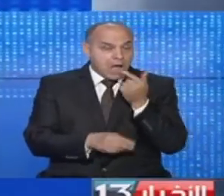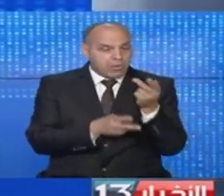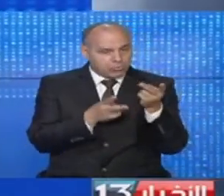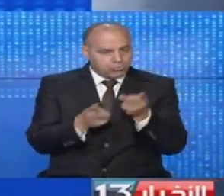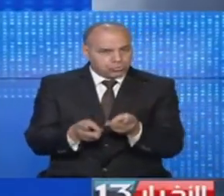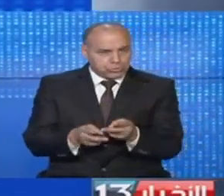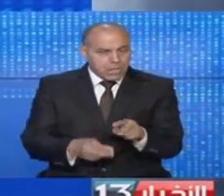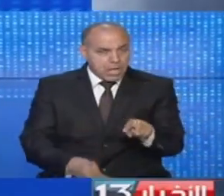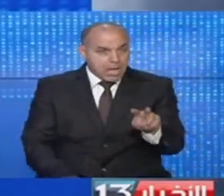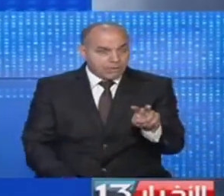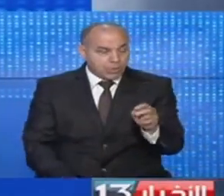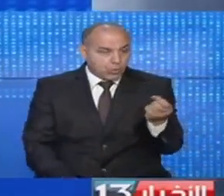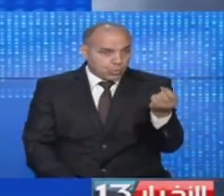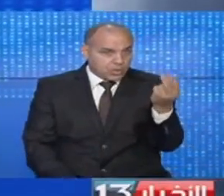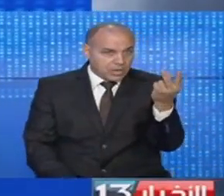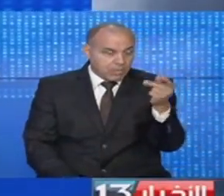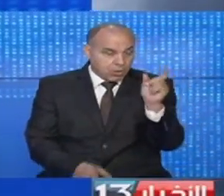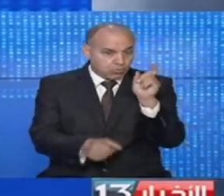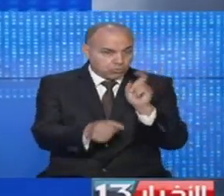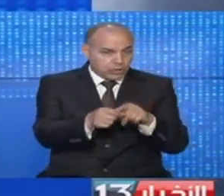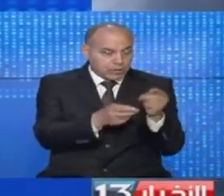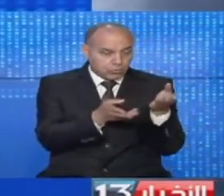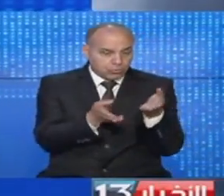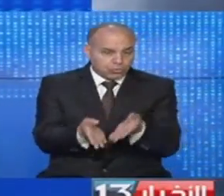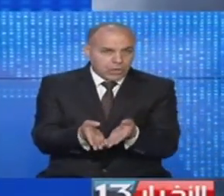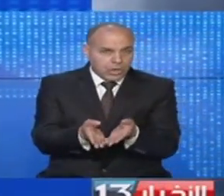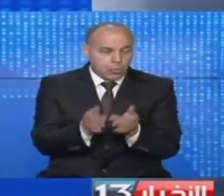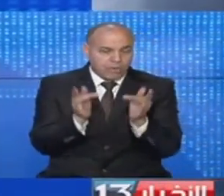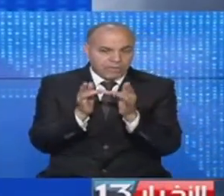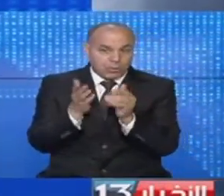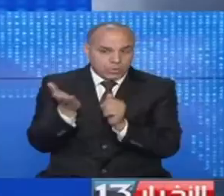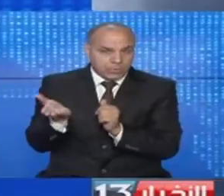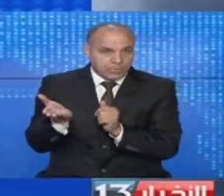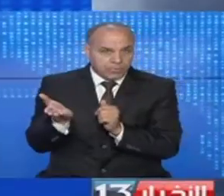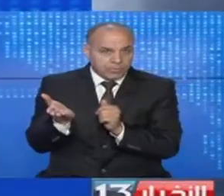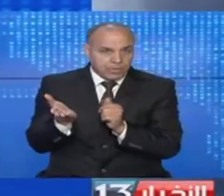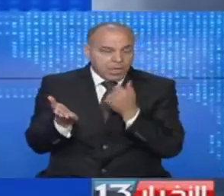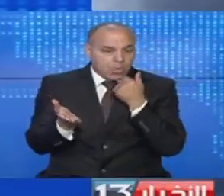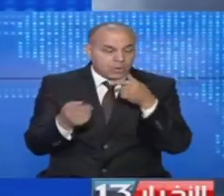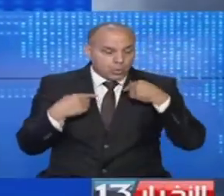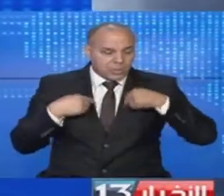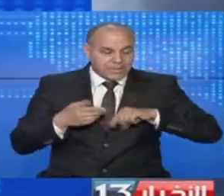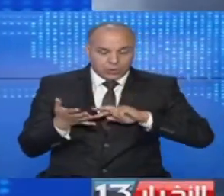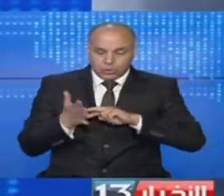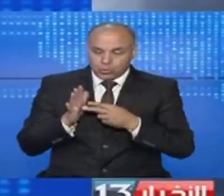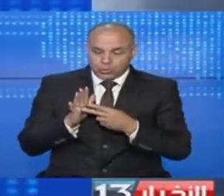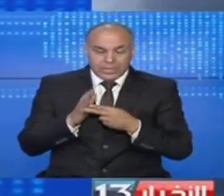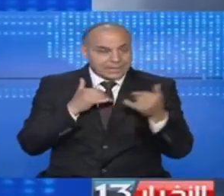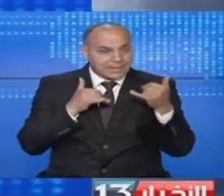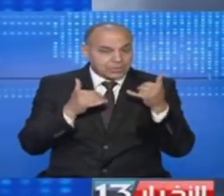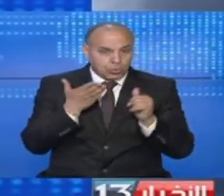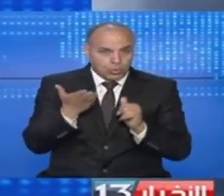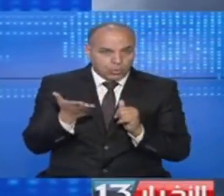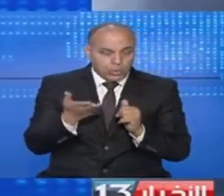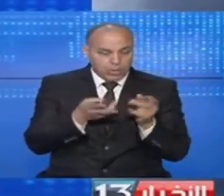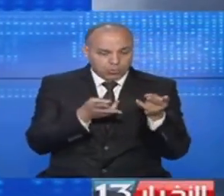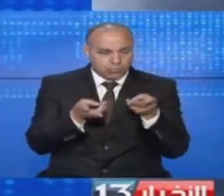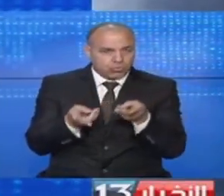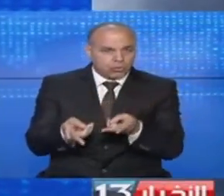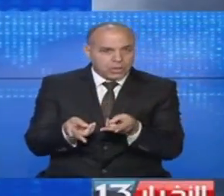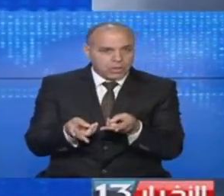بحضور 2300 مشارك حضوريا وافتراضيا بإشراف وزارة تكنولوجيا الاتصالات